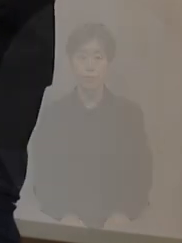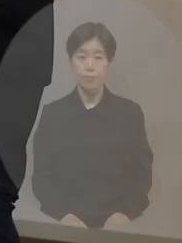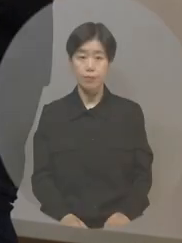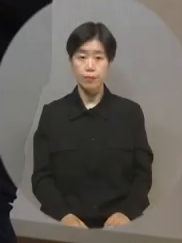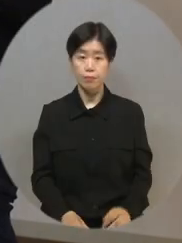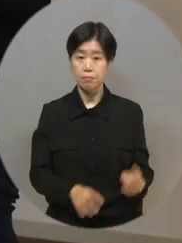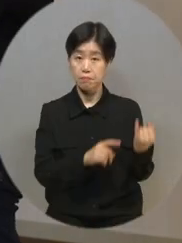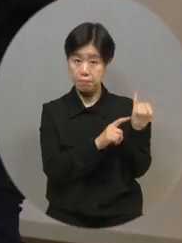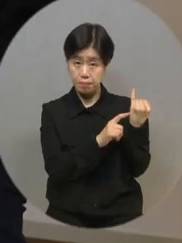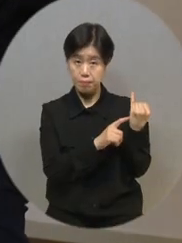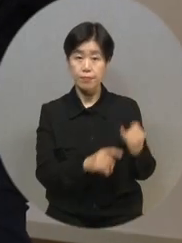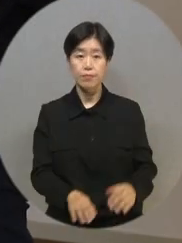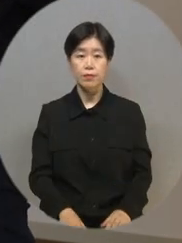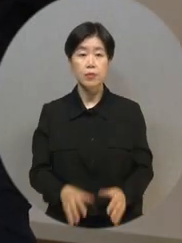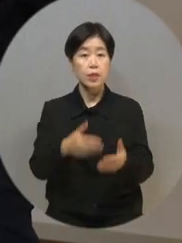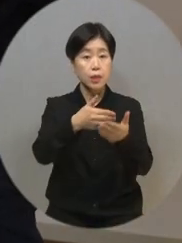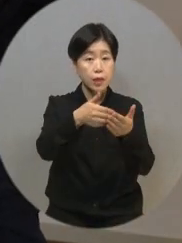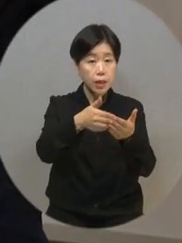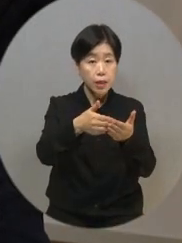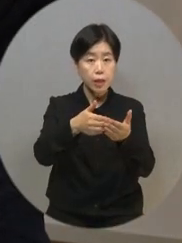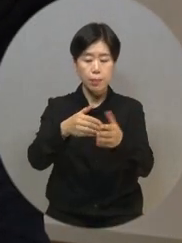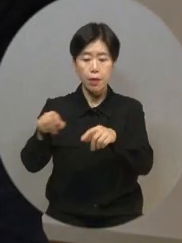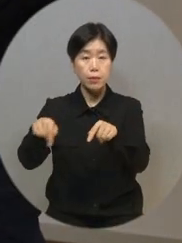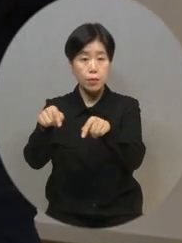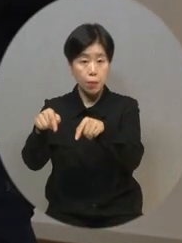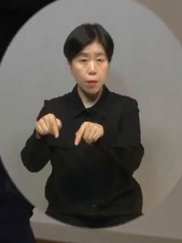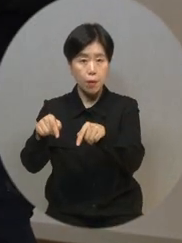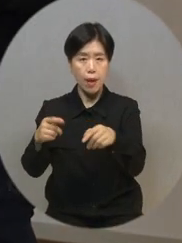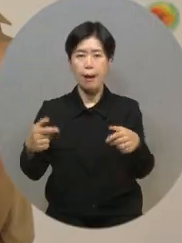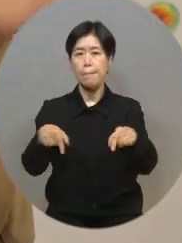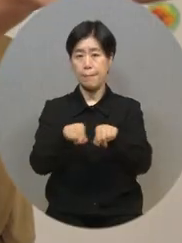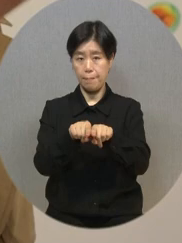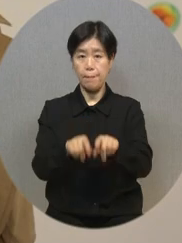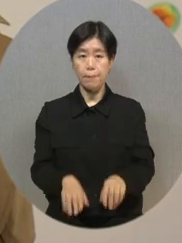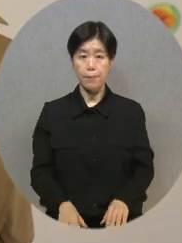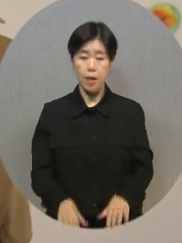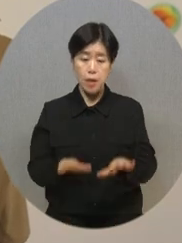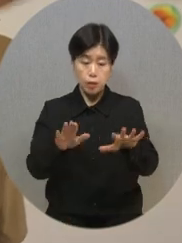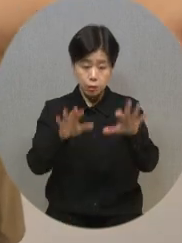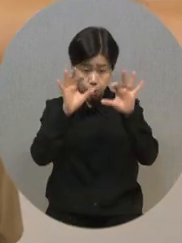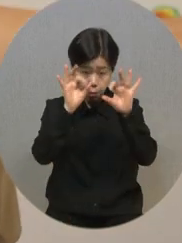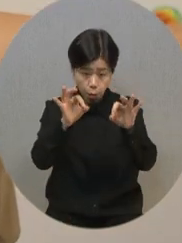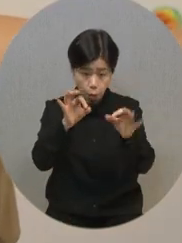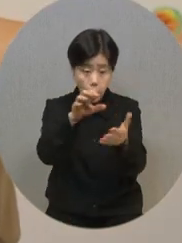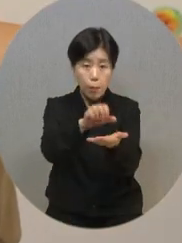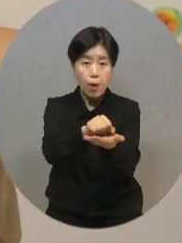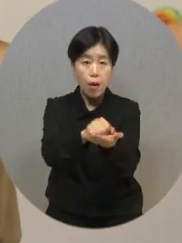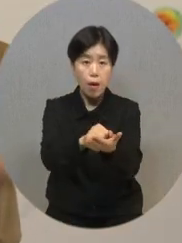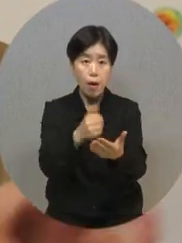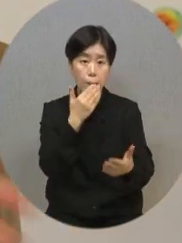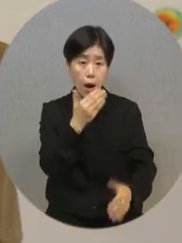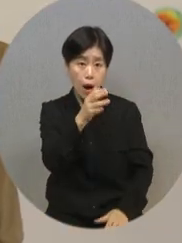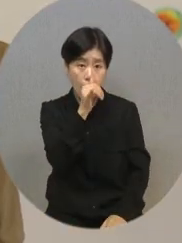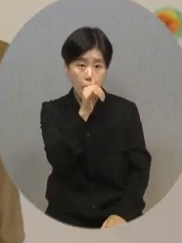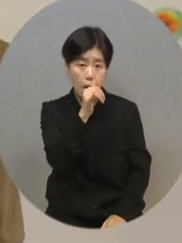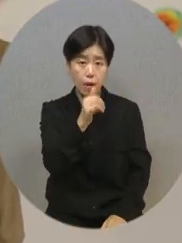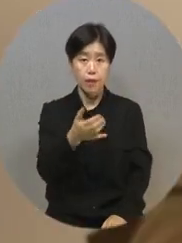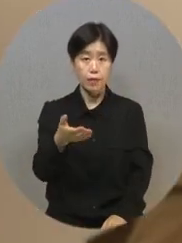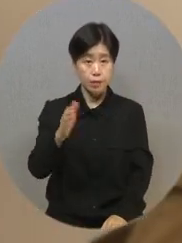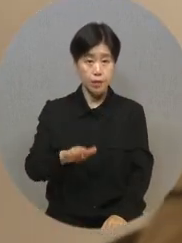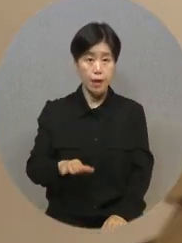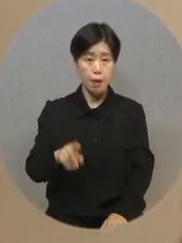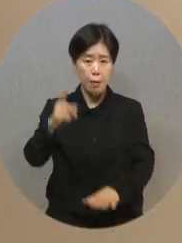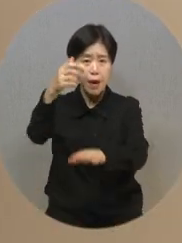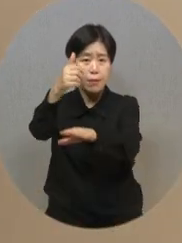박소연이 작가는 그림과 비디오 작업을 통해 현실에서 보고만 좋은 구상적 형식에서 출발하지만